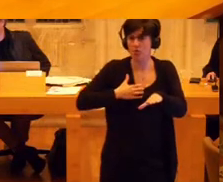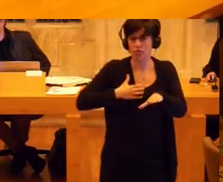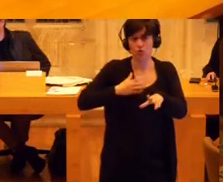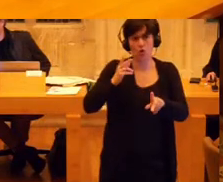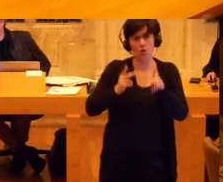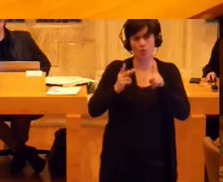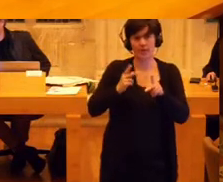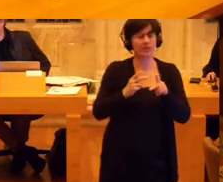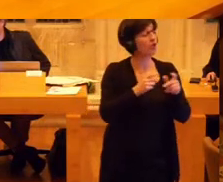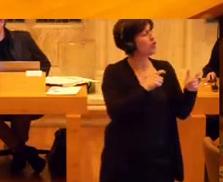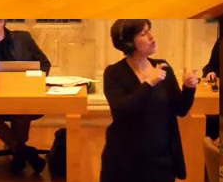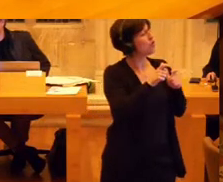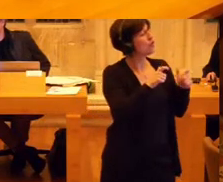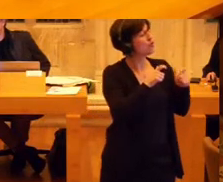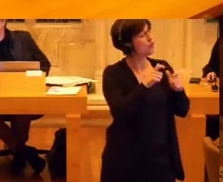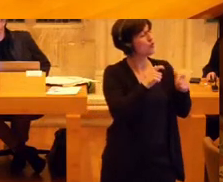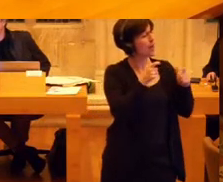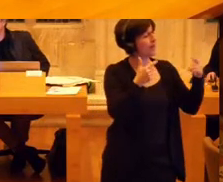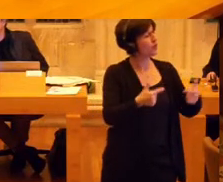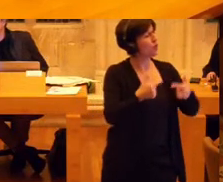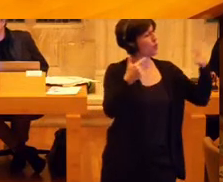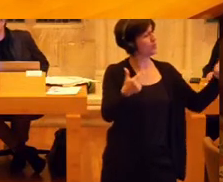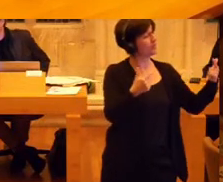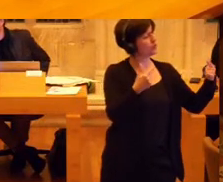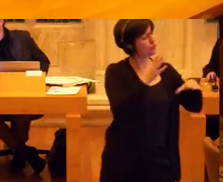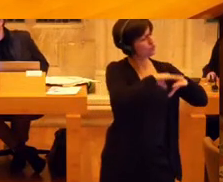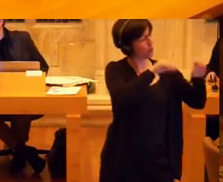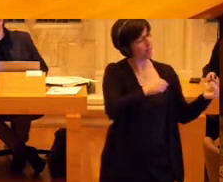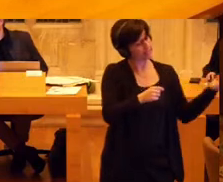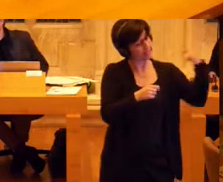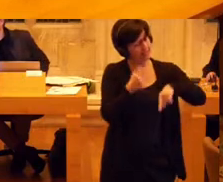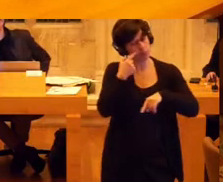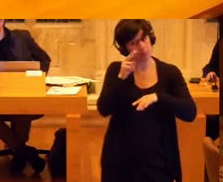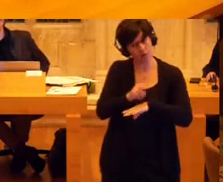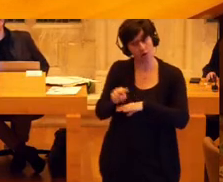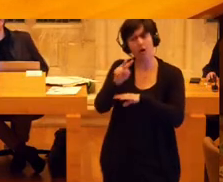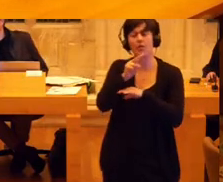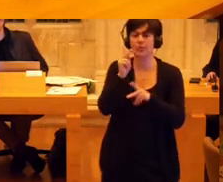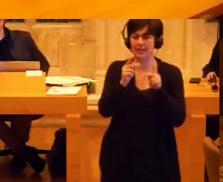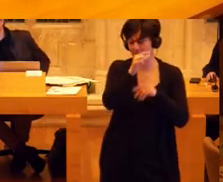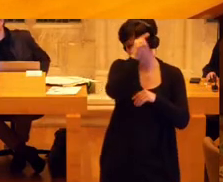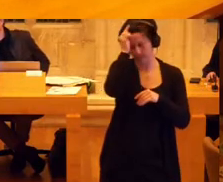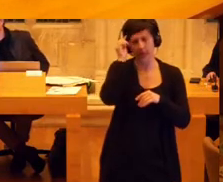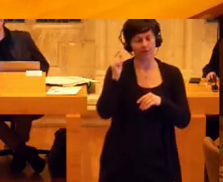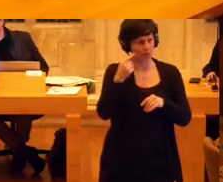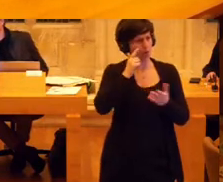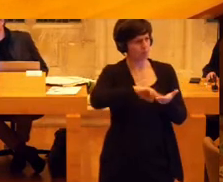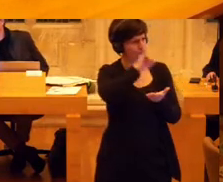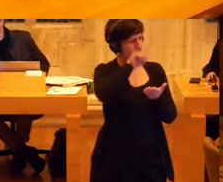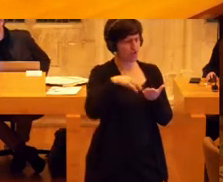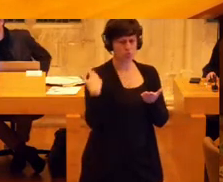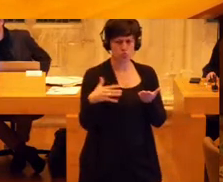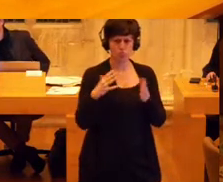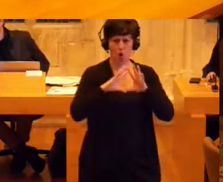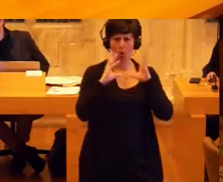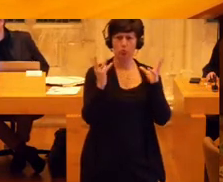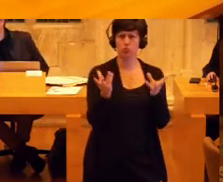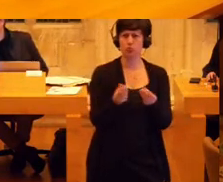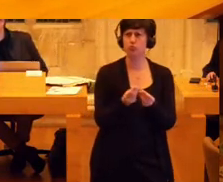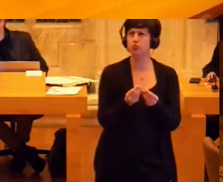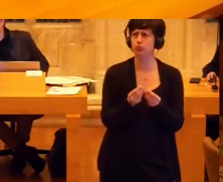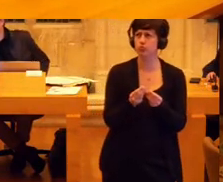nos collègues de l'opposition sur place. Et vous voyez qu'on est sur un montant conséquent, hein, puisqu'on est sur un montant total de